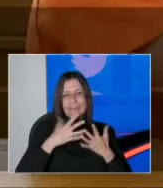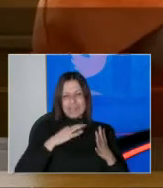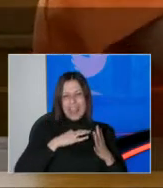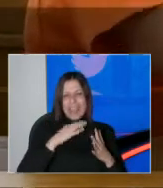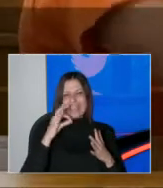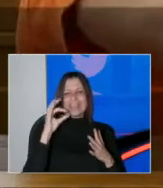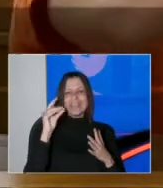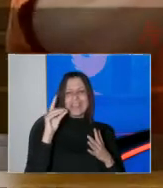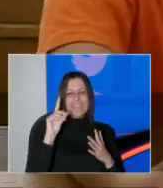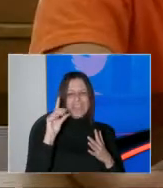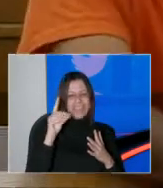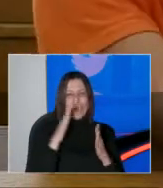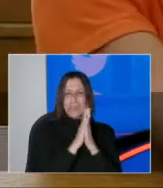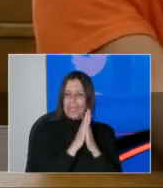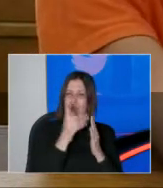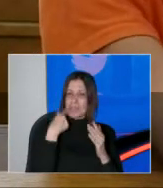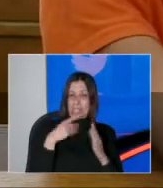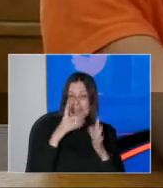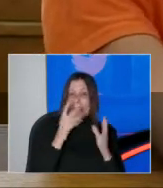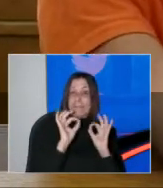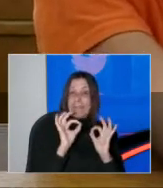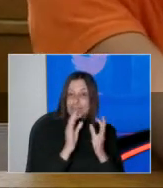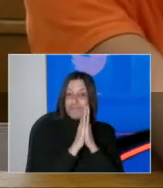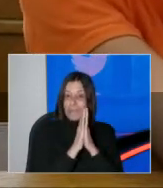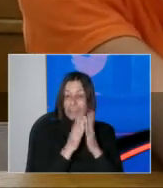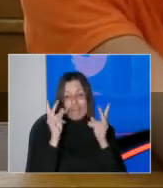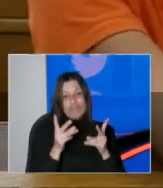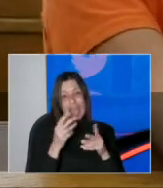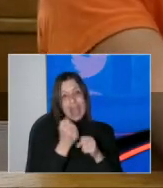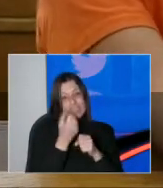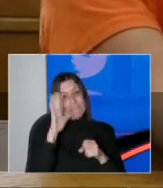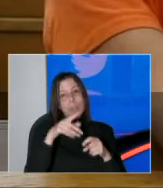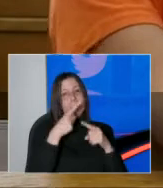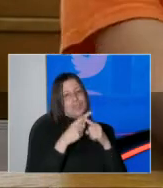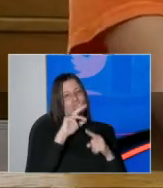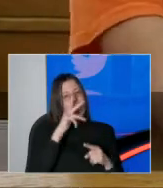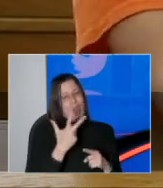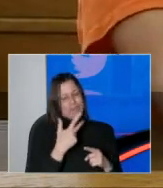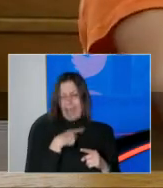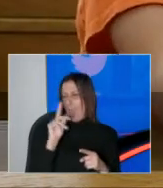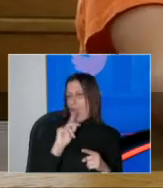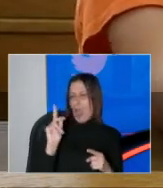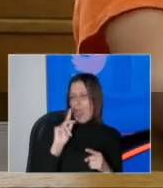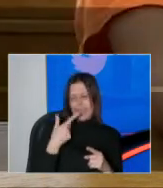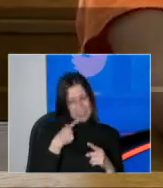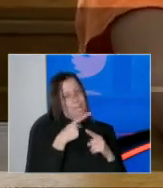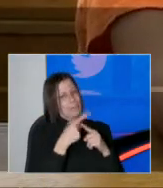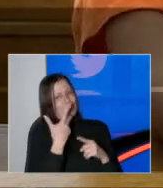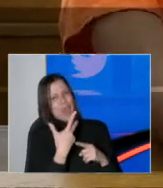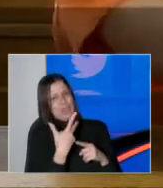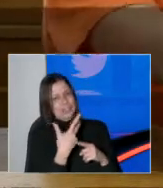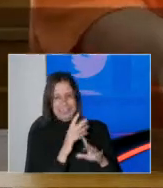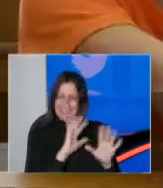דוד ביקש. היא אומרת שאם אתה ממש מבקש, אפשר אפילו פי שלושה. לא. לא? אז פי שלושה.